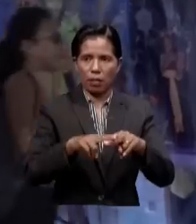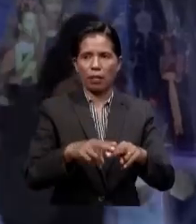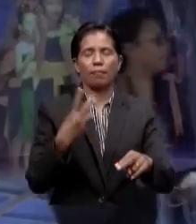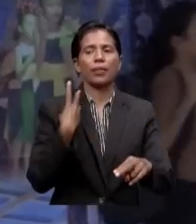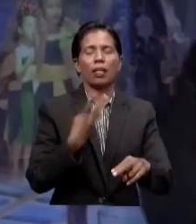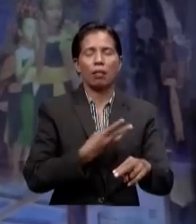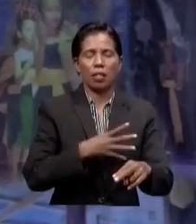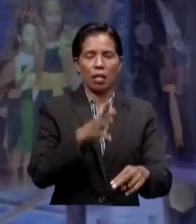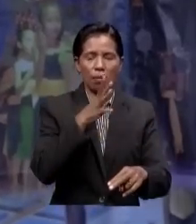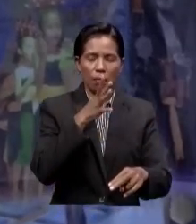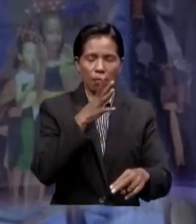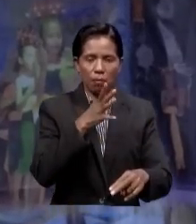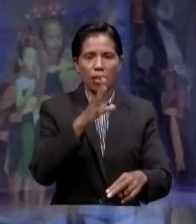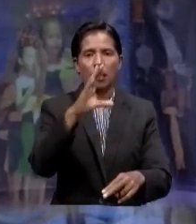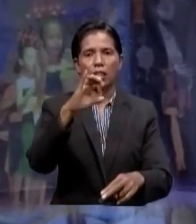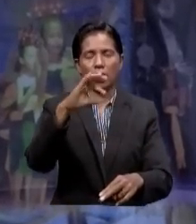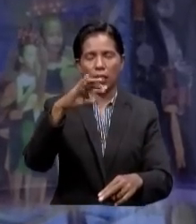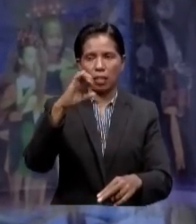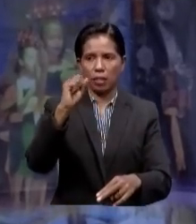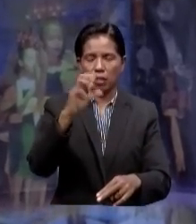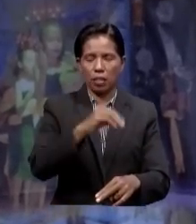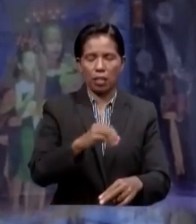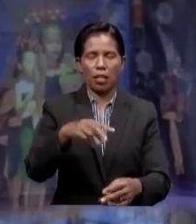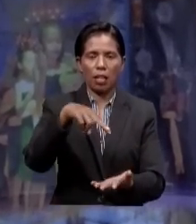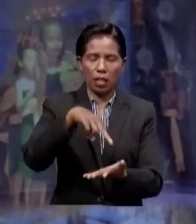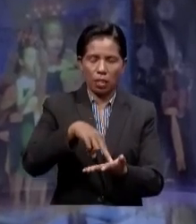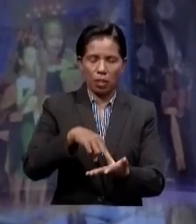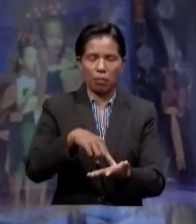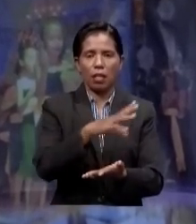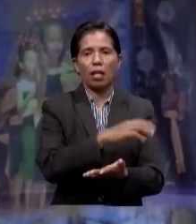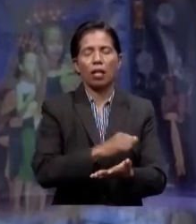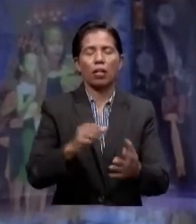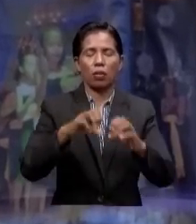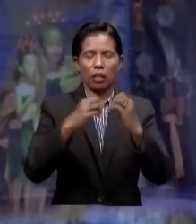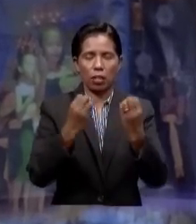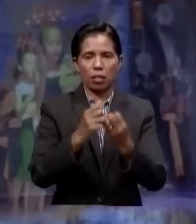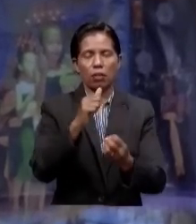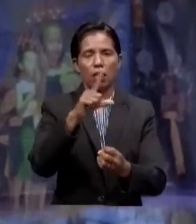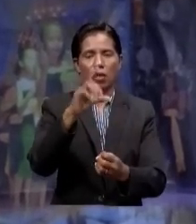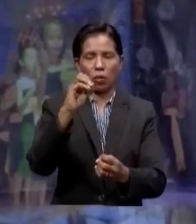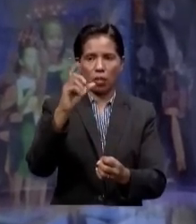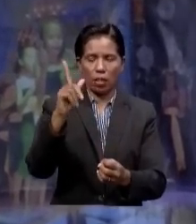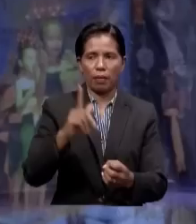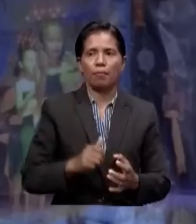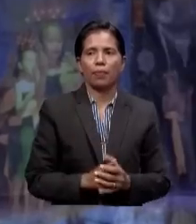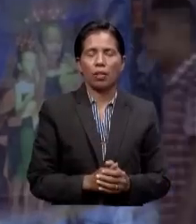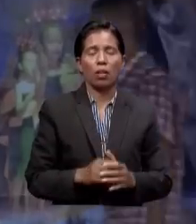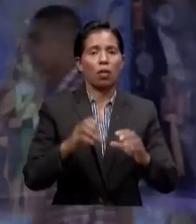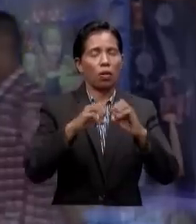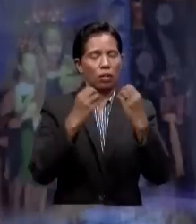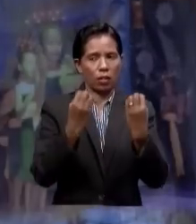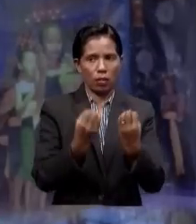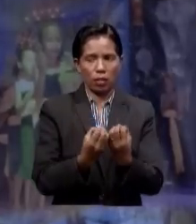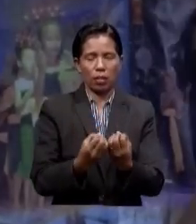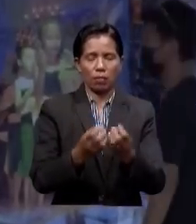inan doben kersi makfunda mos alola no haliku. Au hili atukura. Organizasaun nebe